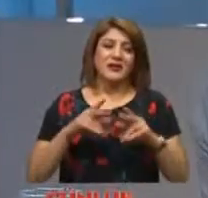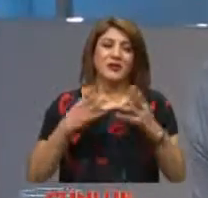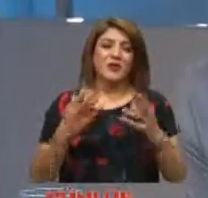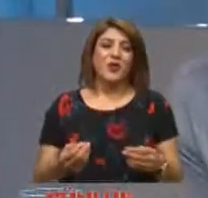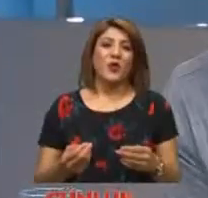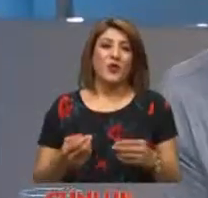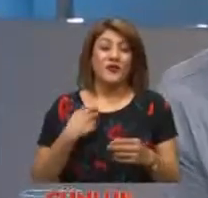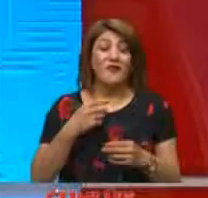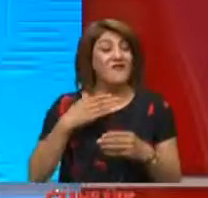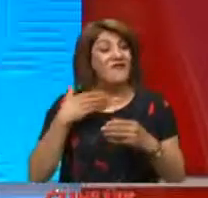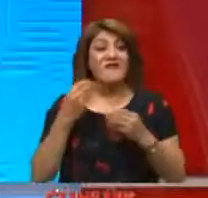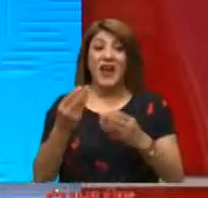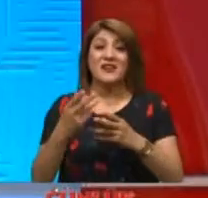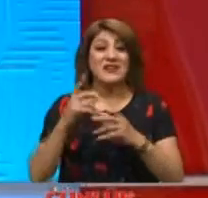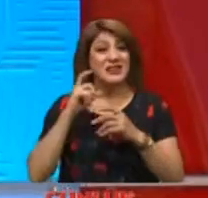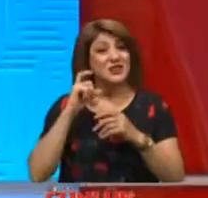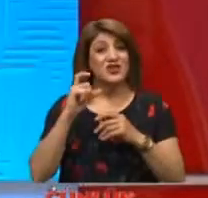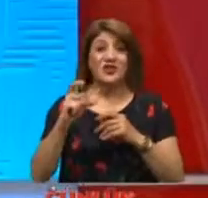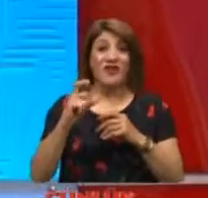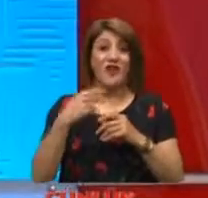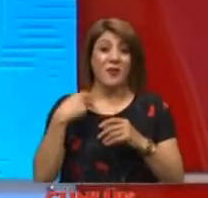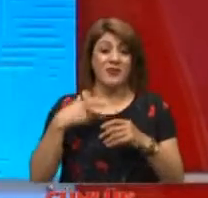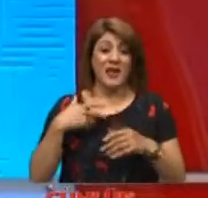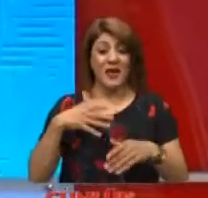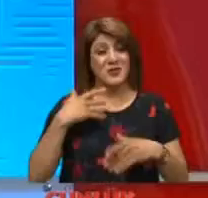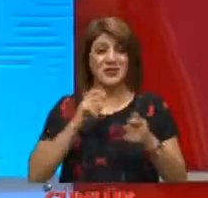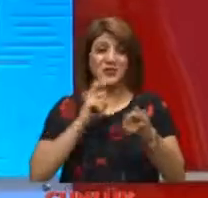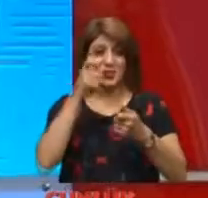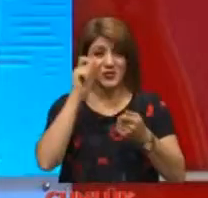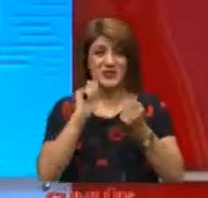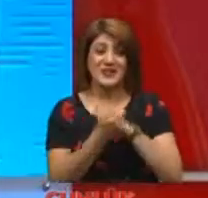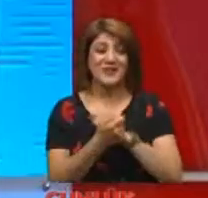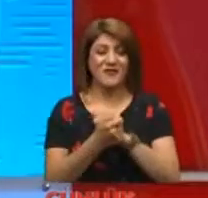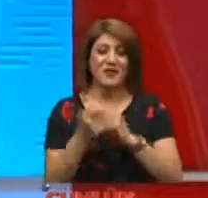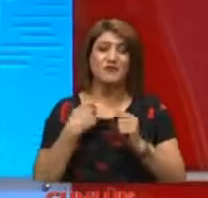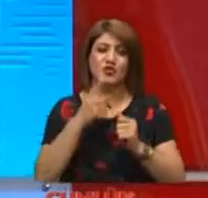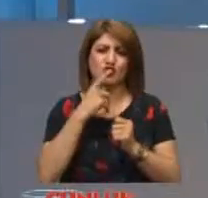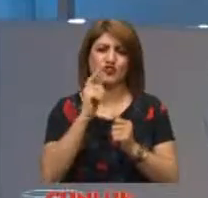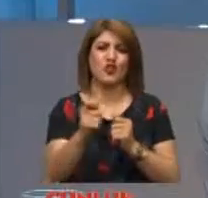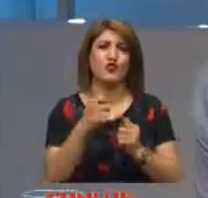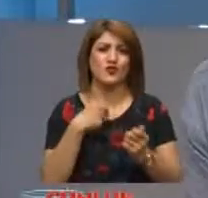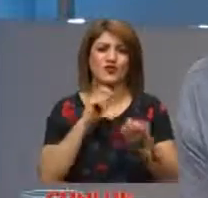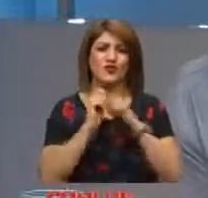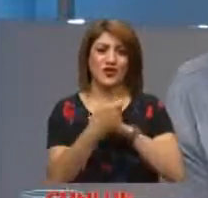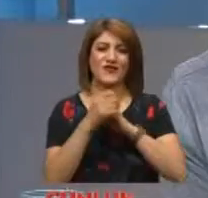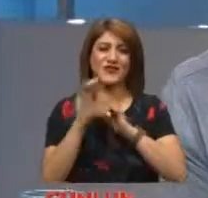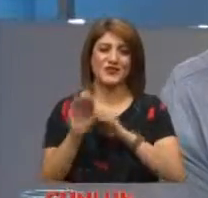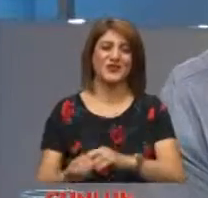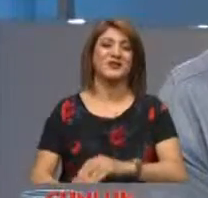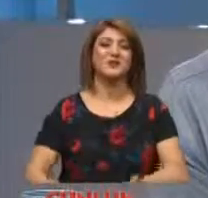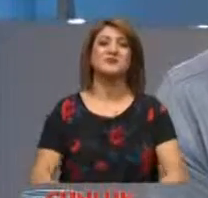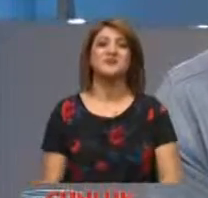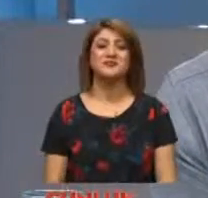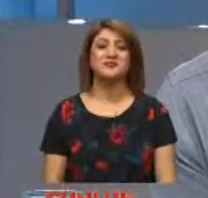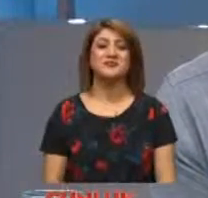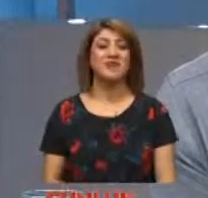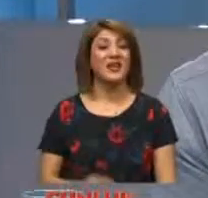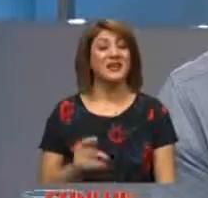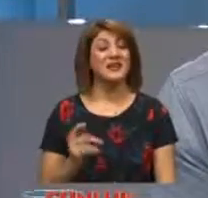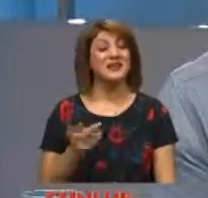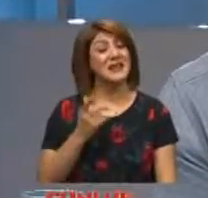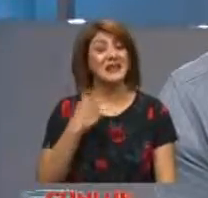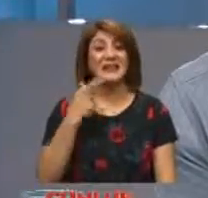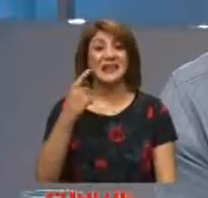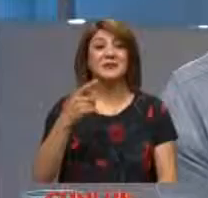verdiği cevabı da merak ettim. Ben evet. Keşke çevirebilseydik. Çeviririz. Bir daha ben sana söz onu öğrenip geleyim. Ama yani muhtemelen sana dedim